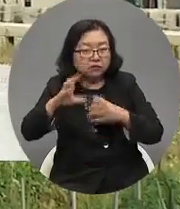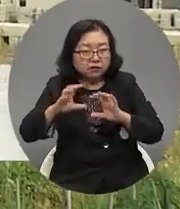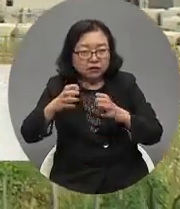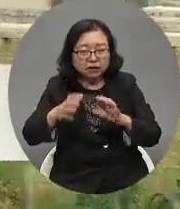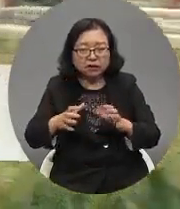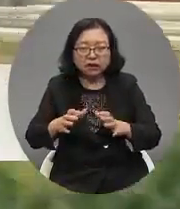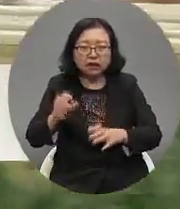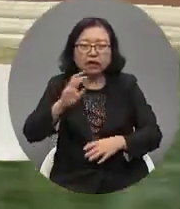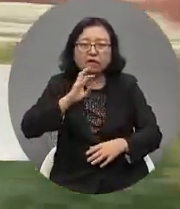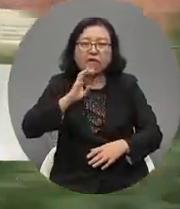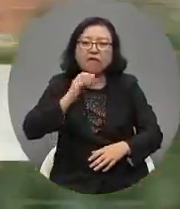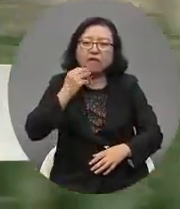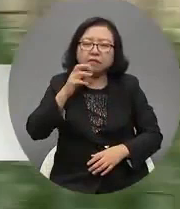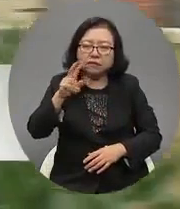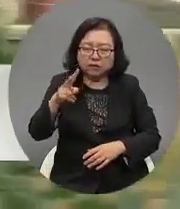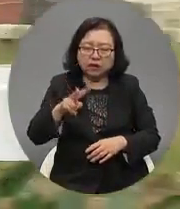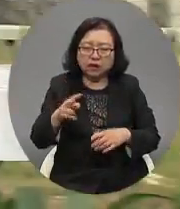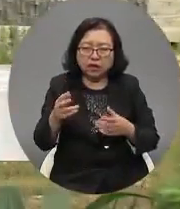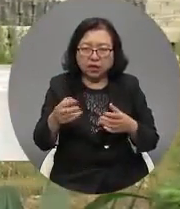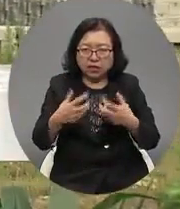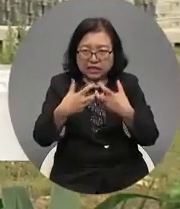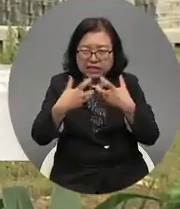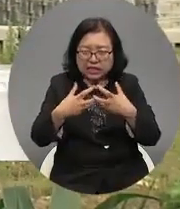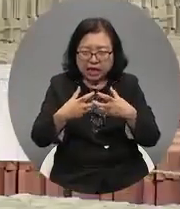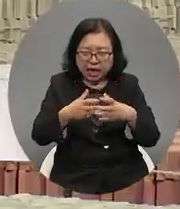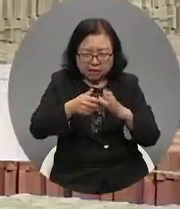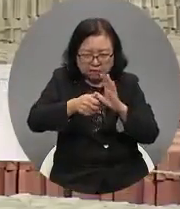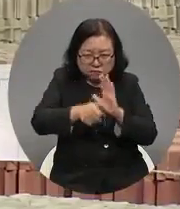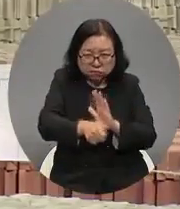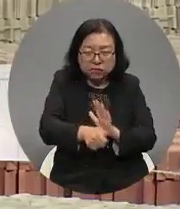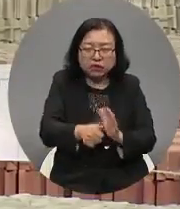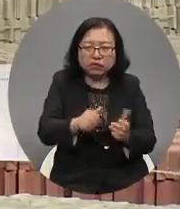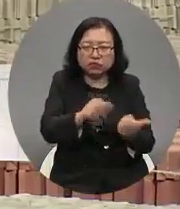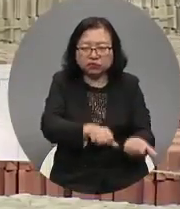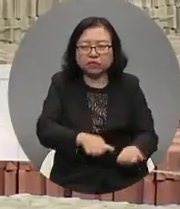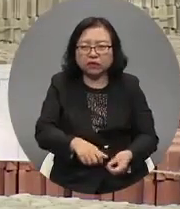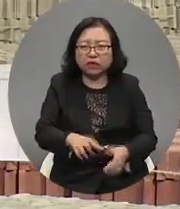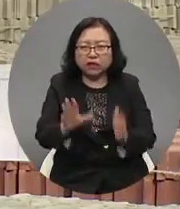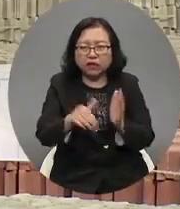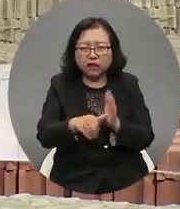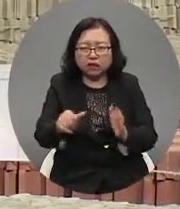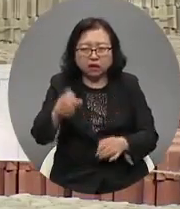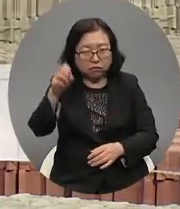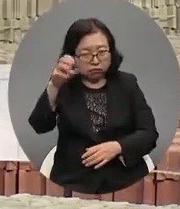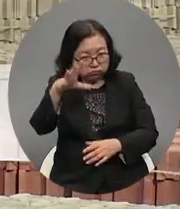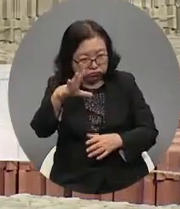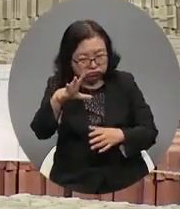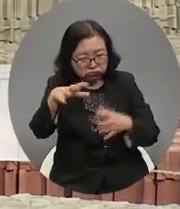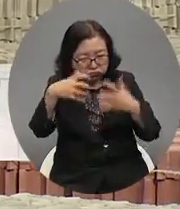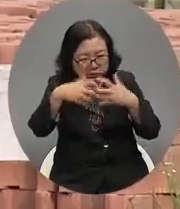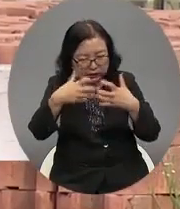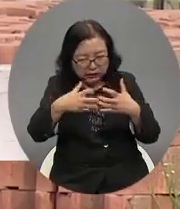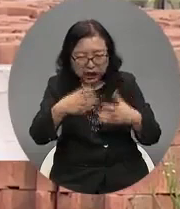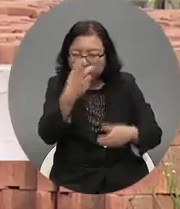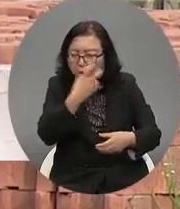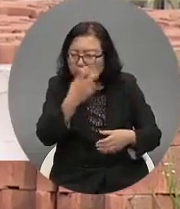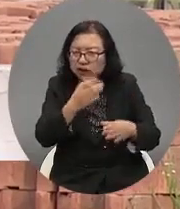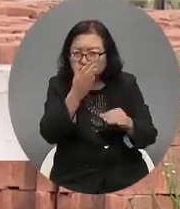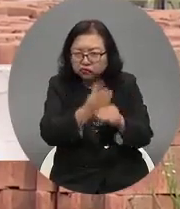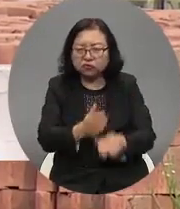노동자가 기계에 끼어 숨졌습니다 당시이 남성은 기계 전원을 끄지 않고 점검 중이었던 것으로